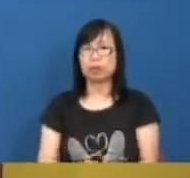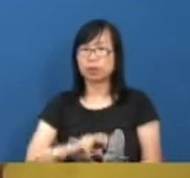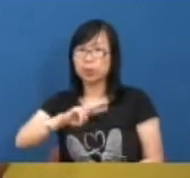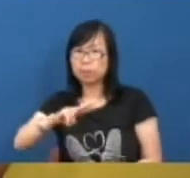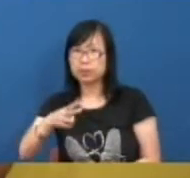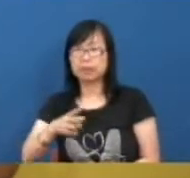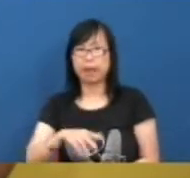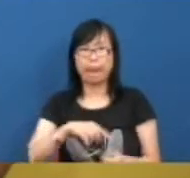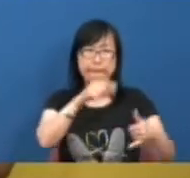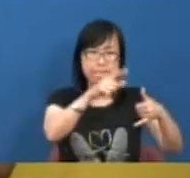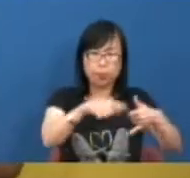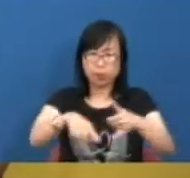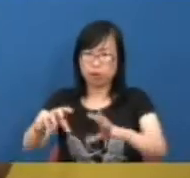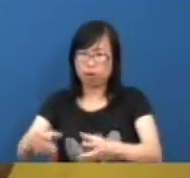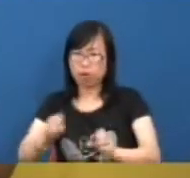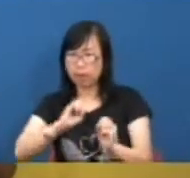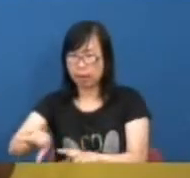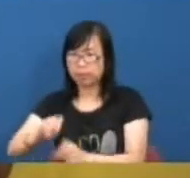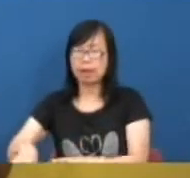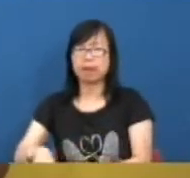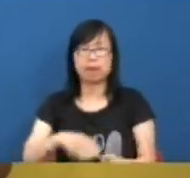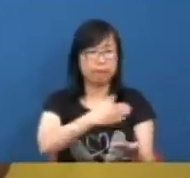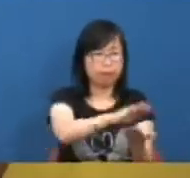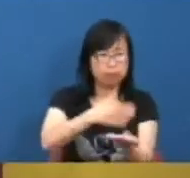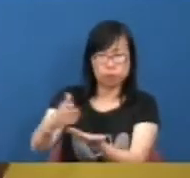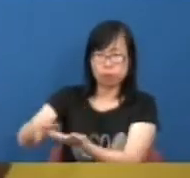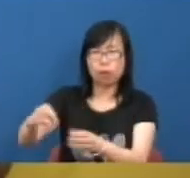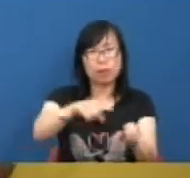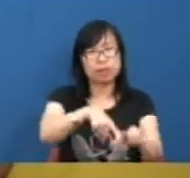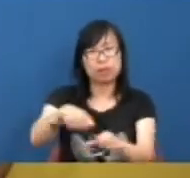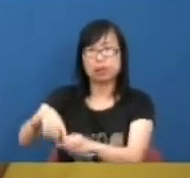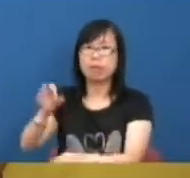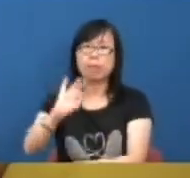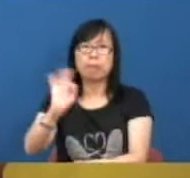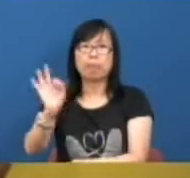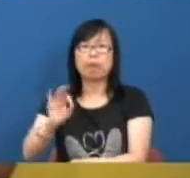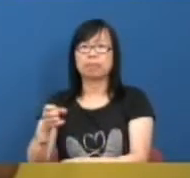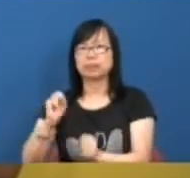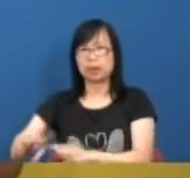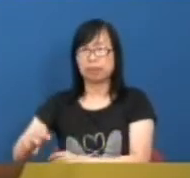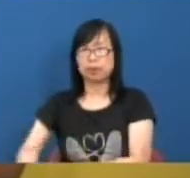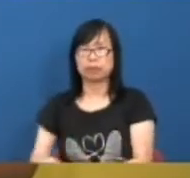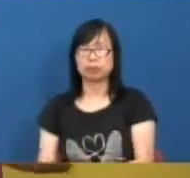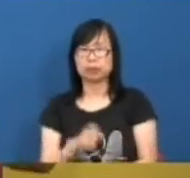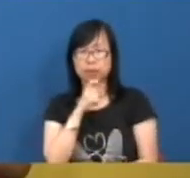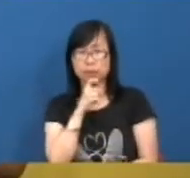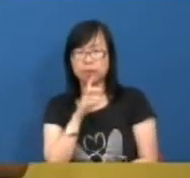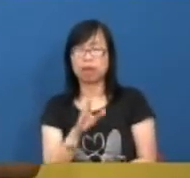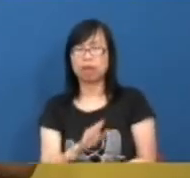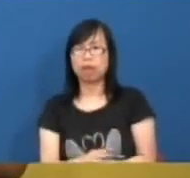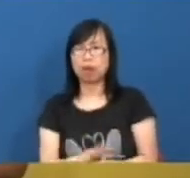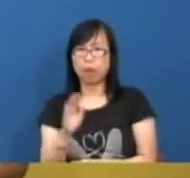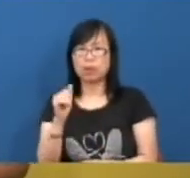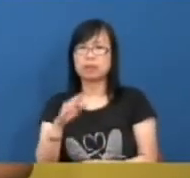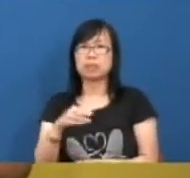每一個垃圾咧你可以即係分類咗回收咧，咁你根本就冇垃圾嘅。咁如果有剩任何嘢咧，都可以去